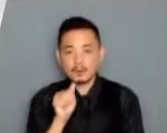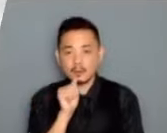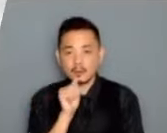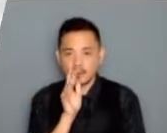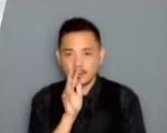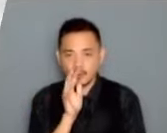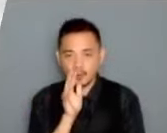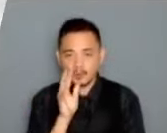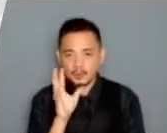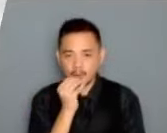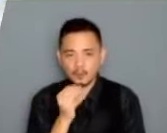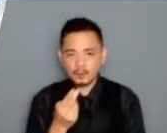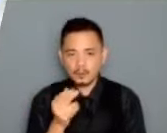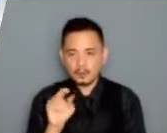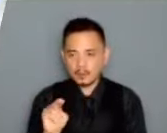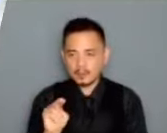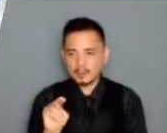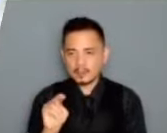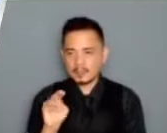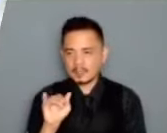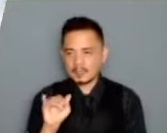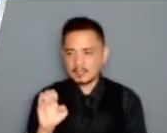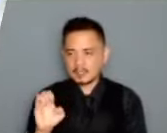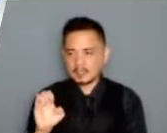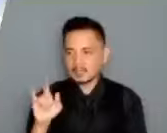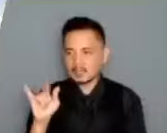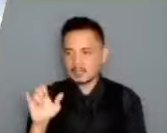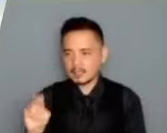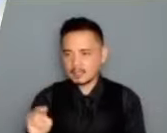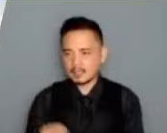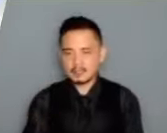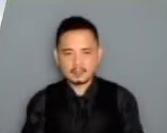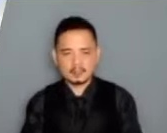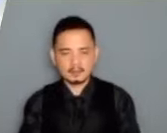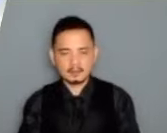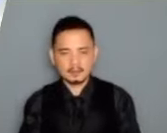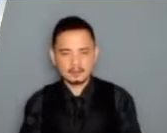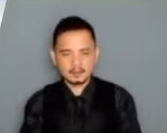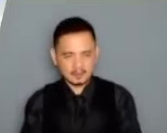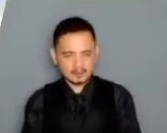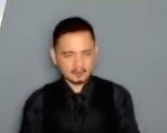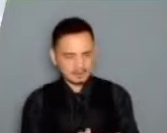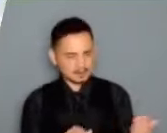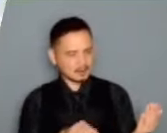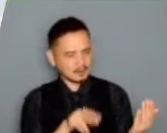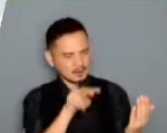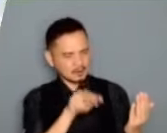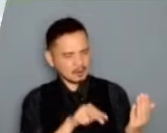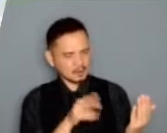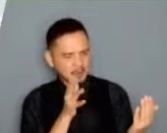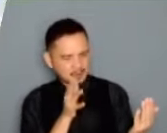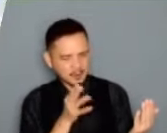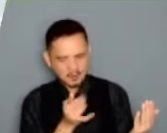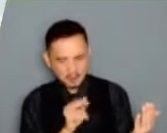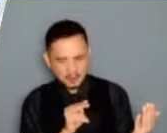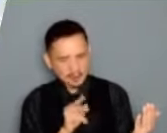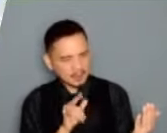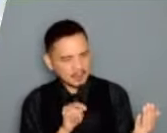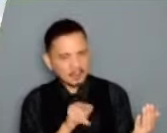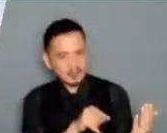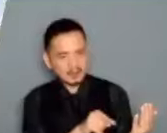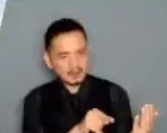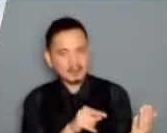o Wen Lin doon sa data si Wen Lin yung nanay at ang dependent daughter ay si guing